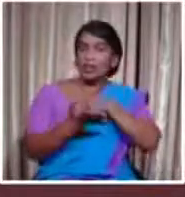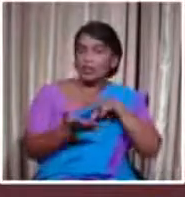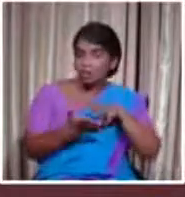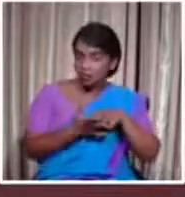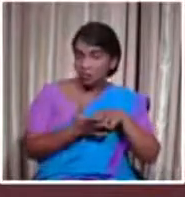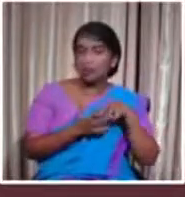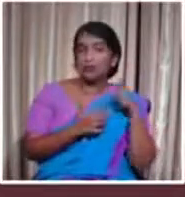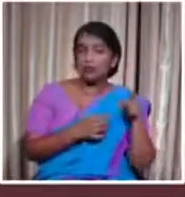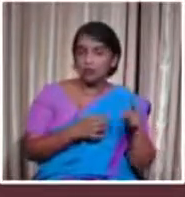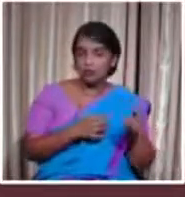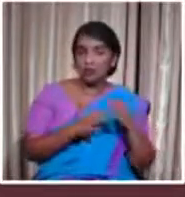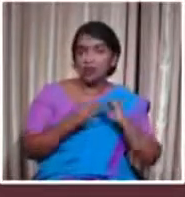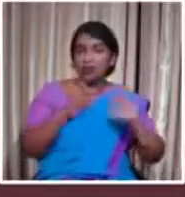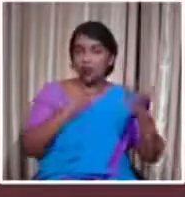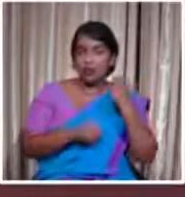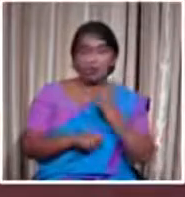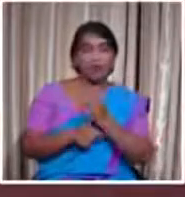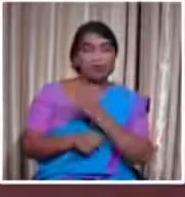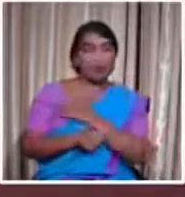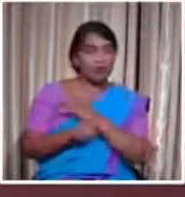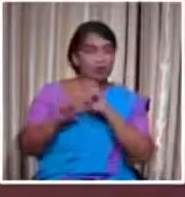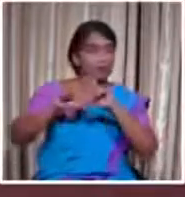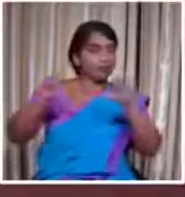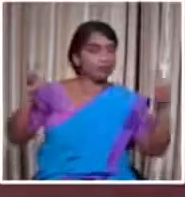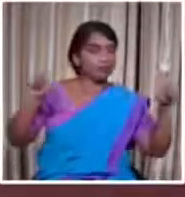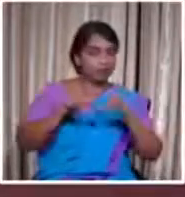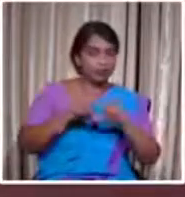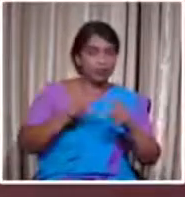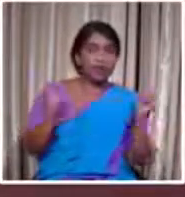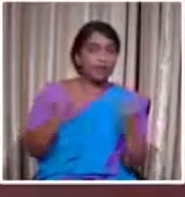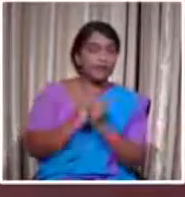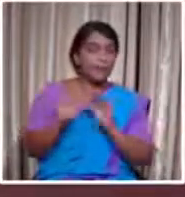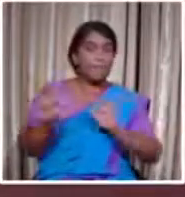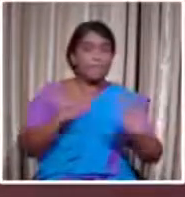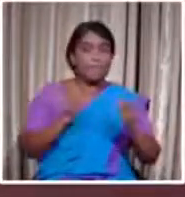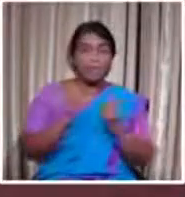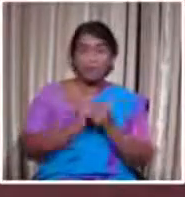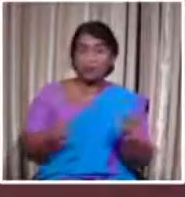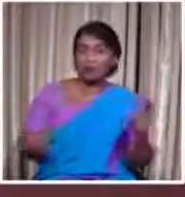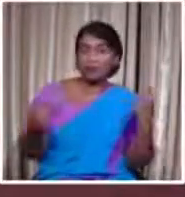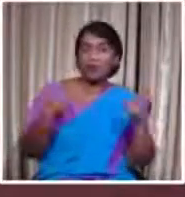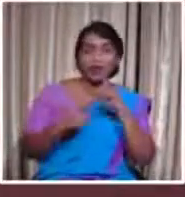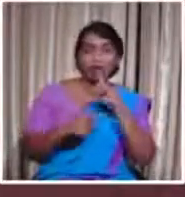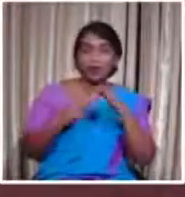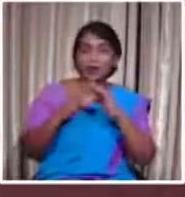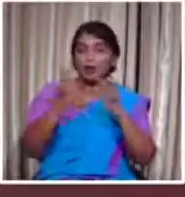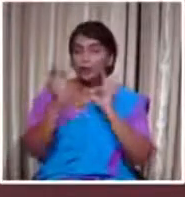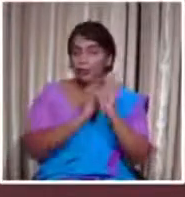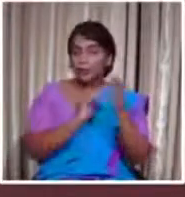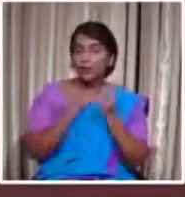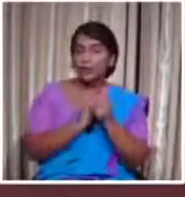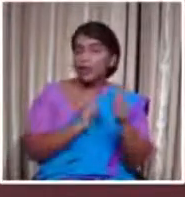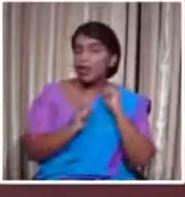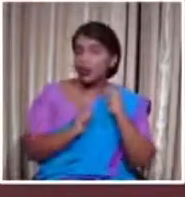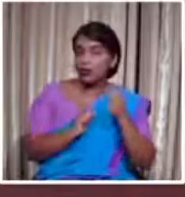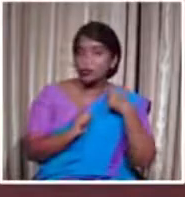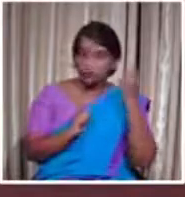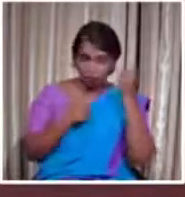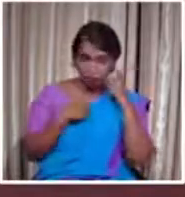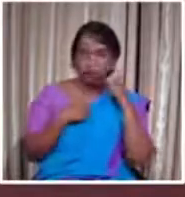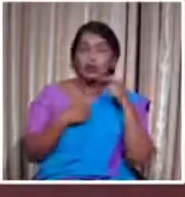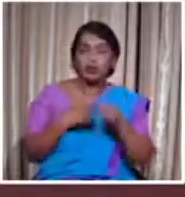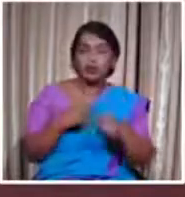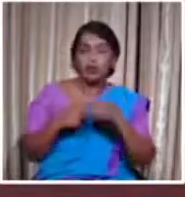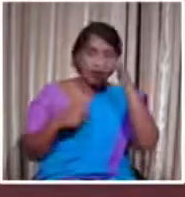ආසනවල ගෝහම් ගෝට කියලා ගහගෙන මෙව හැසිරුවේ කවුද කියන එක අපි දැක්කා. ගෙවල් ගිනි තියන්න කටයුතු කරේ කවුද කියලා දැක්කා.